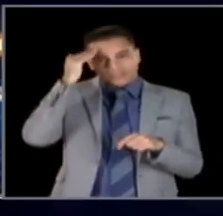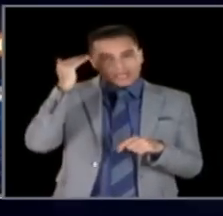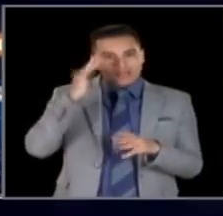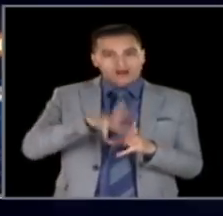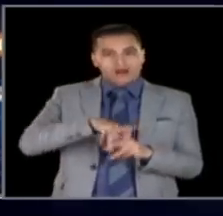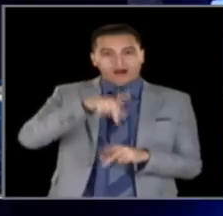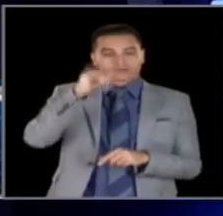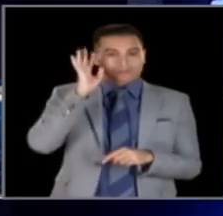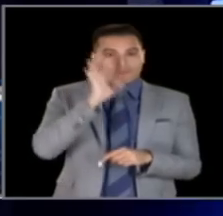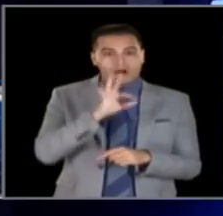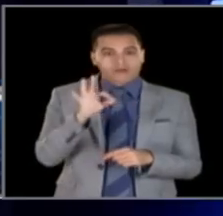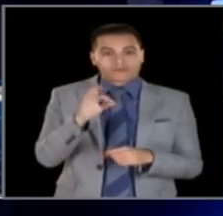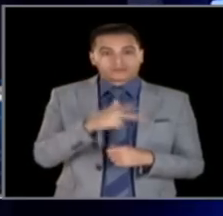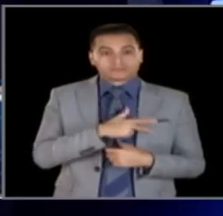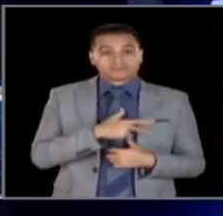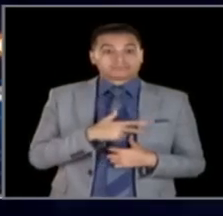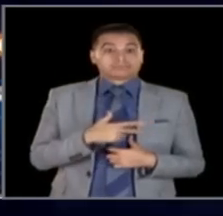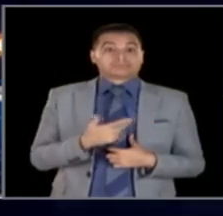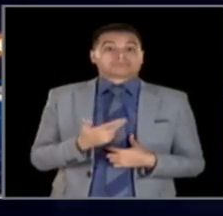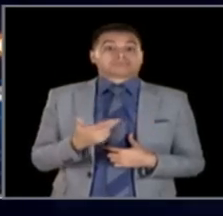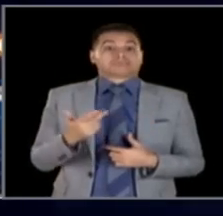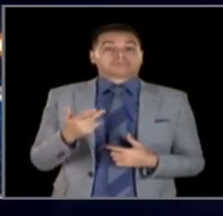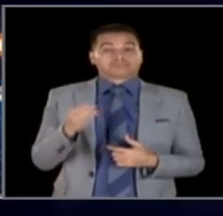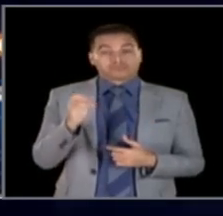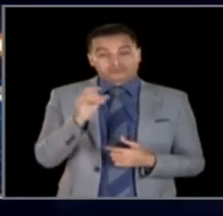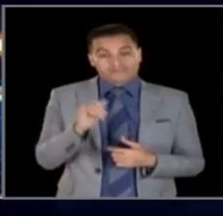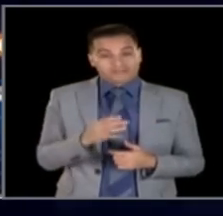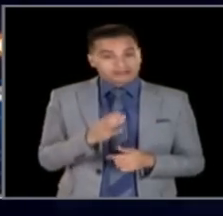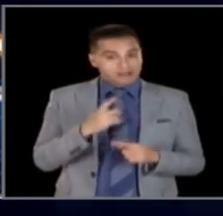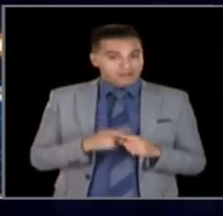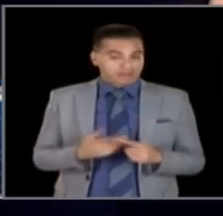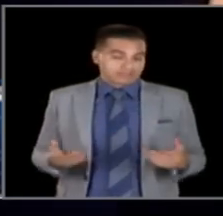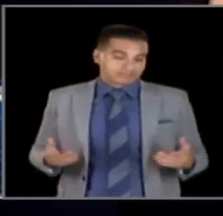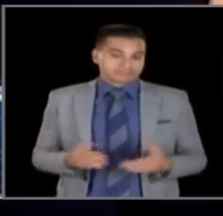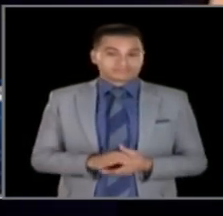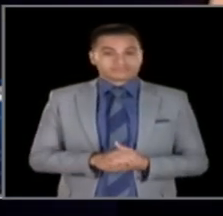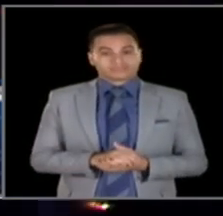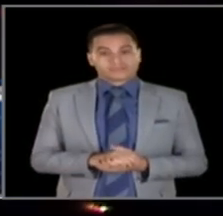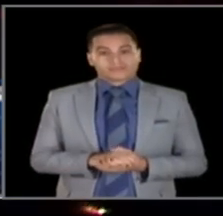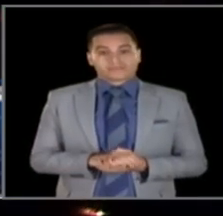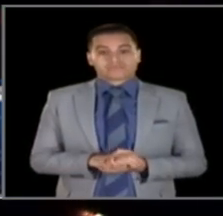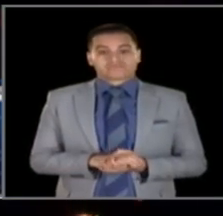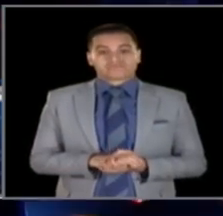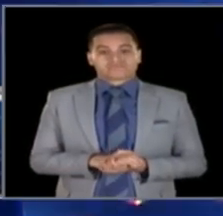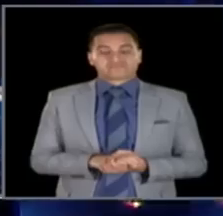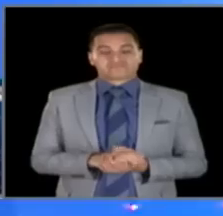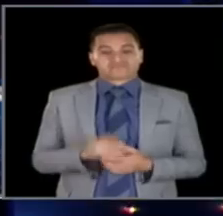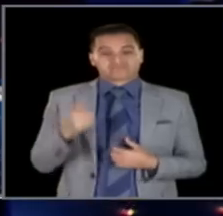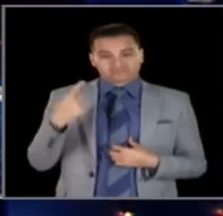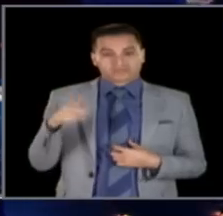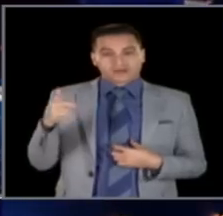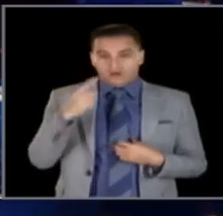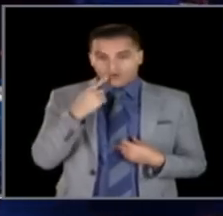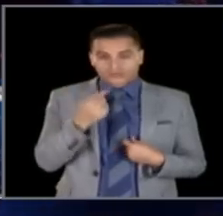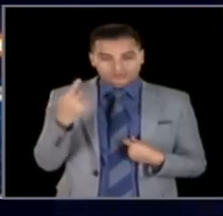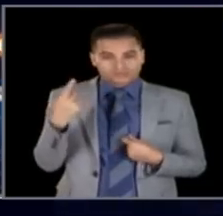أهم أفلامه. حسين عبد الوهاب. مصطفى، للأسف الشديد إجابة خاطئة. جمال الشيخ. طبعا هو فعلا زي